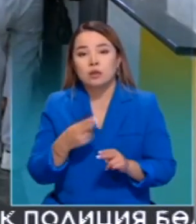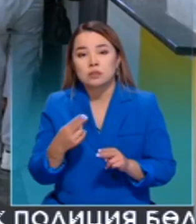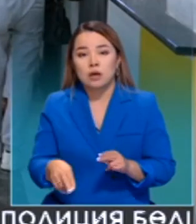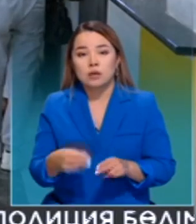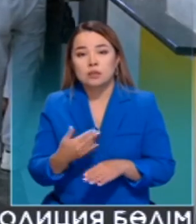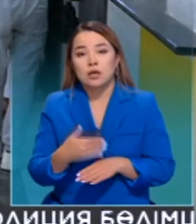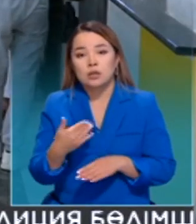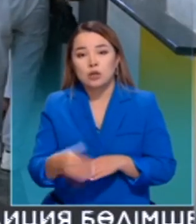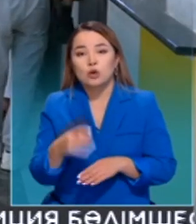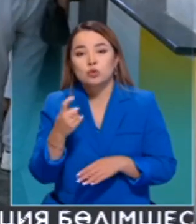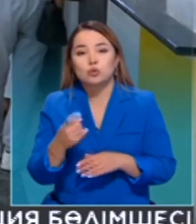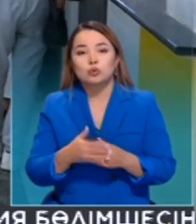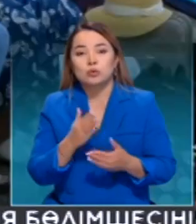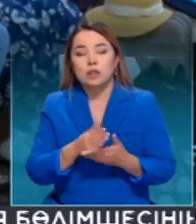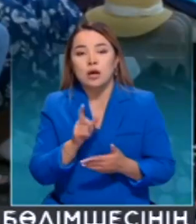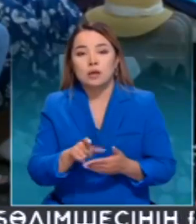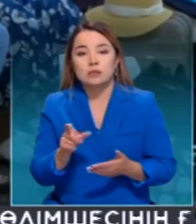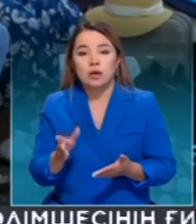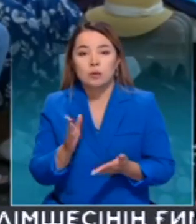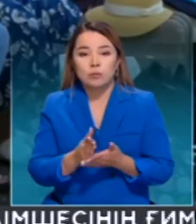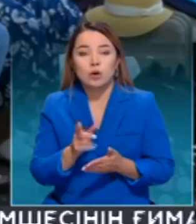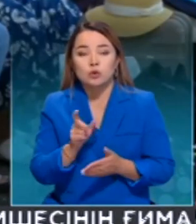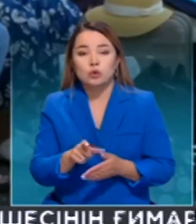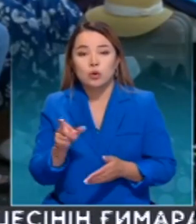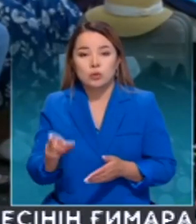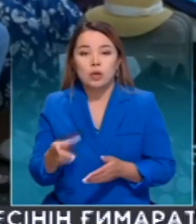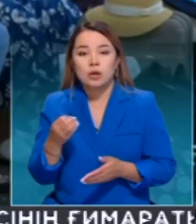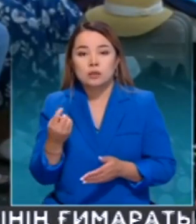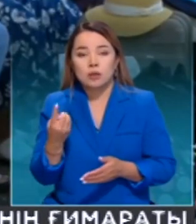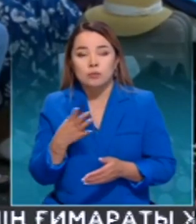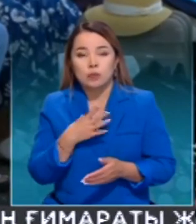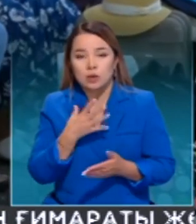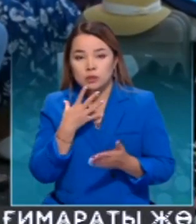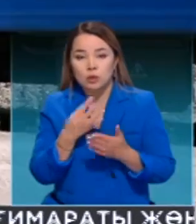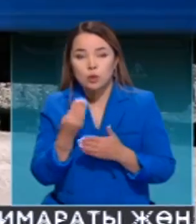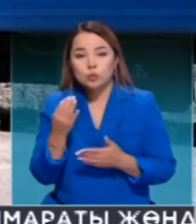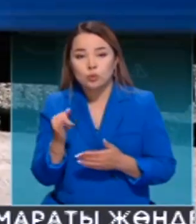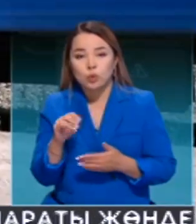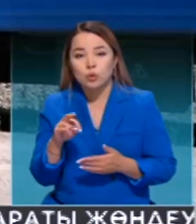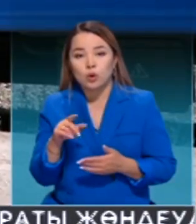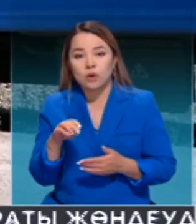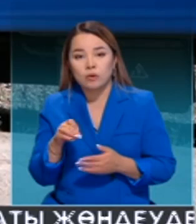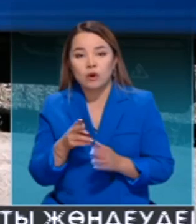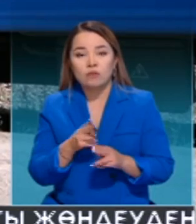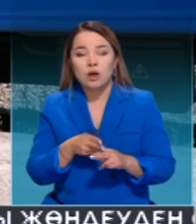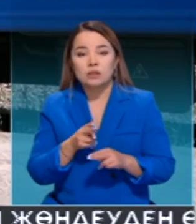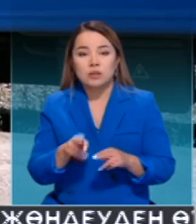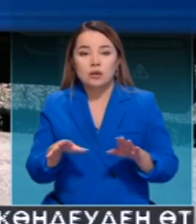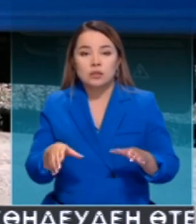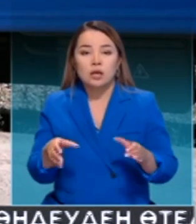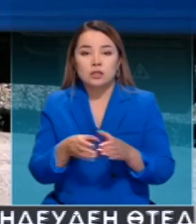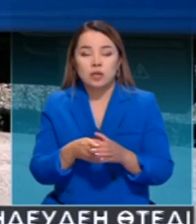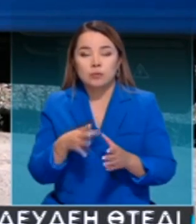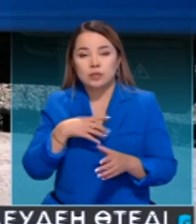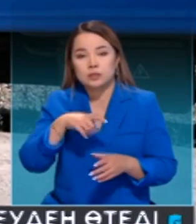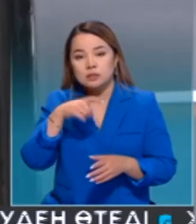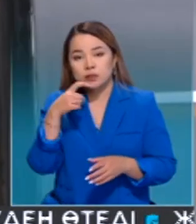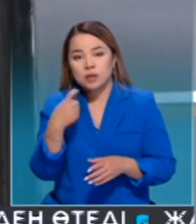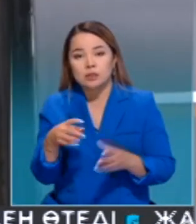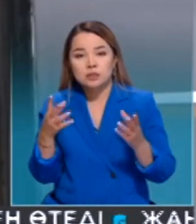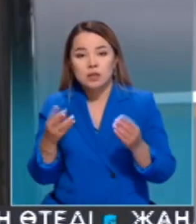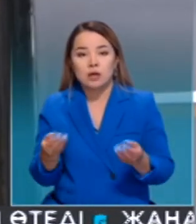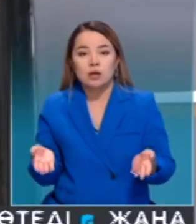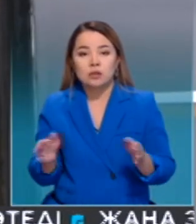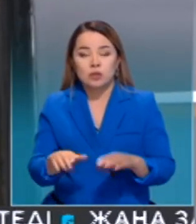кешіккен 100-ге жуық адам отыр. Ал жолаушылардың тағы бір қалың шоғыры Шу және Луговой вокзалында тұр. Шіліңгір шілдеде күн астында